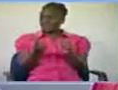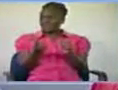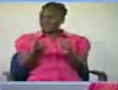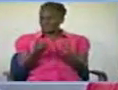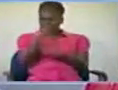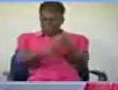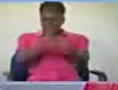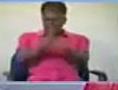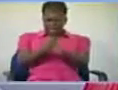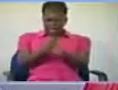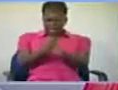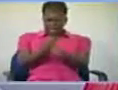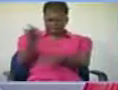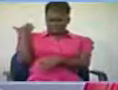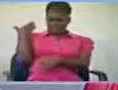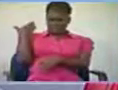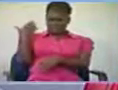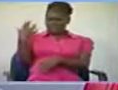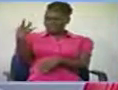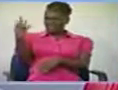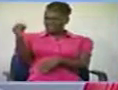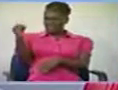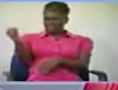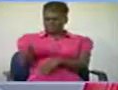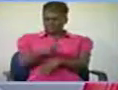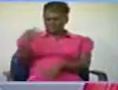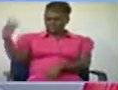mwaka uliopita tarehe 30 Machi